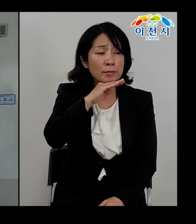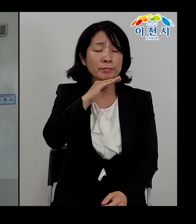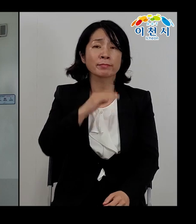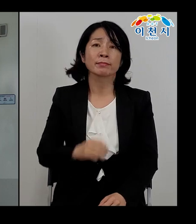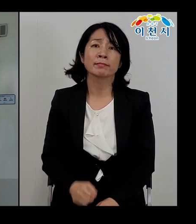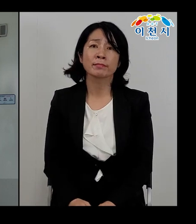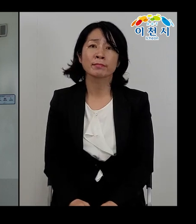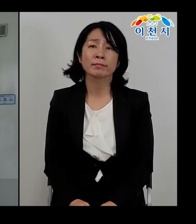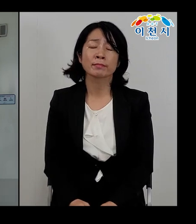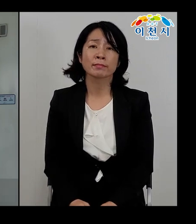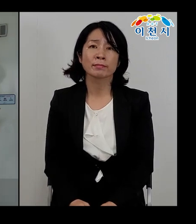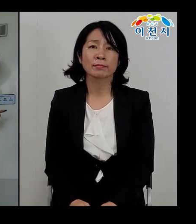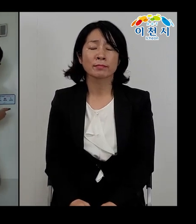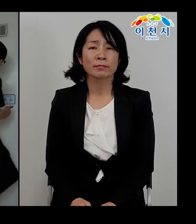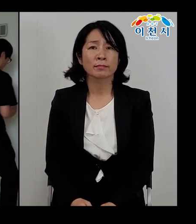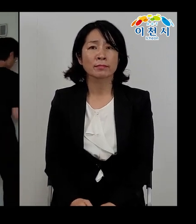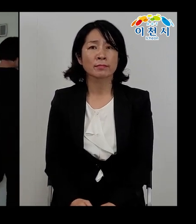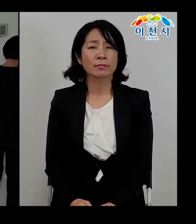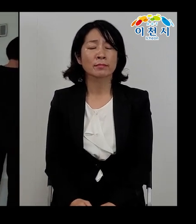잠시만요.